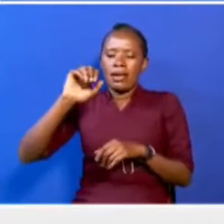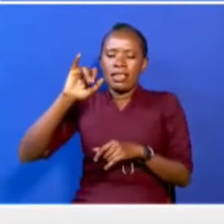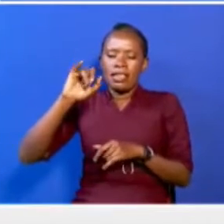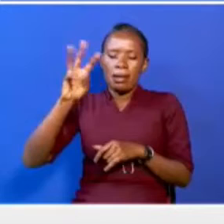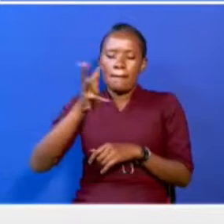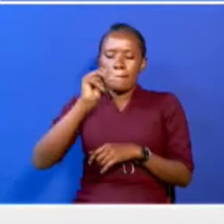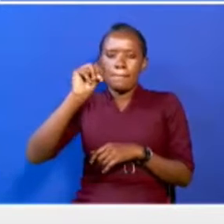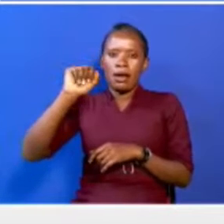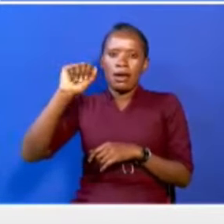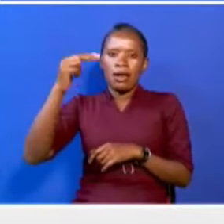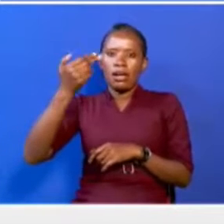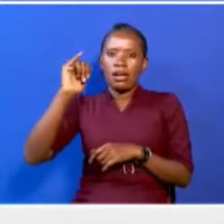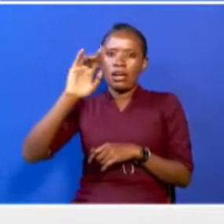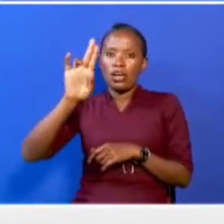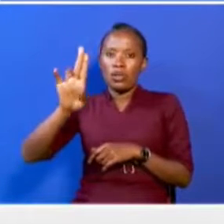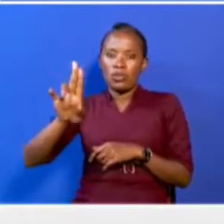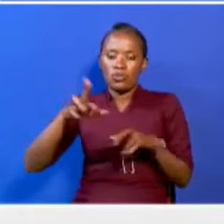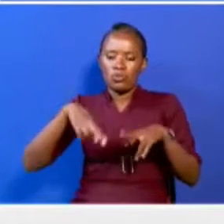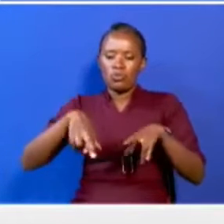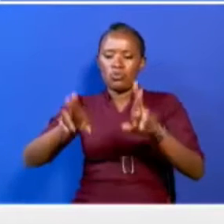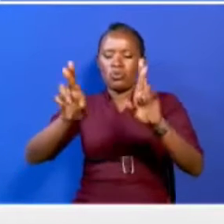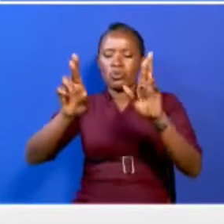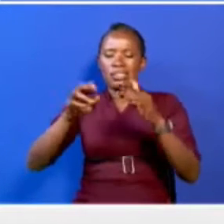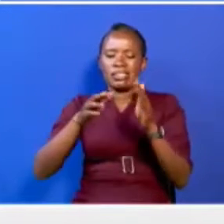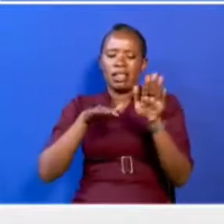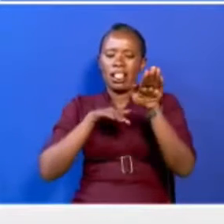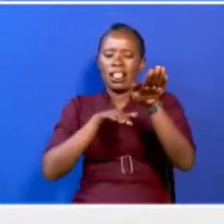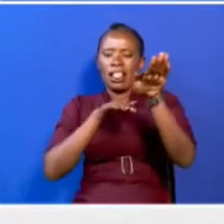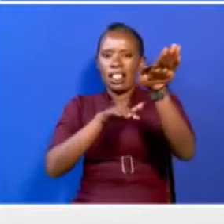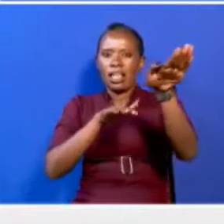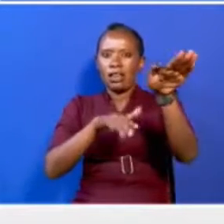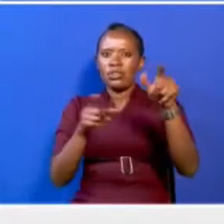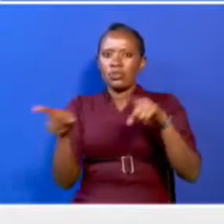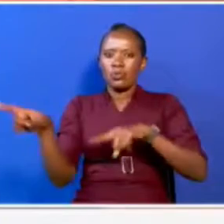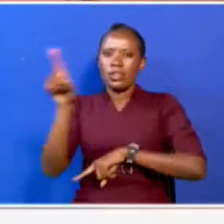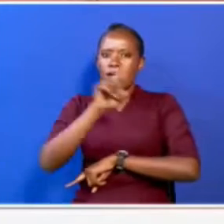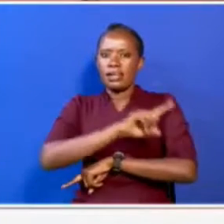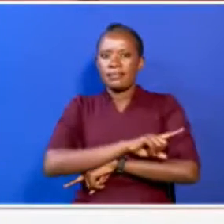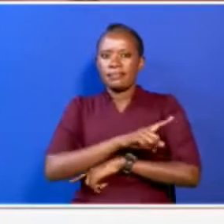hiyo wamelazimika kukwama kwenye msongamano ulioshuhudiwa mchana wa leo.